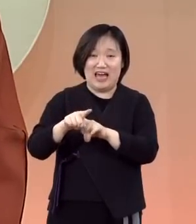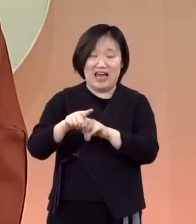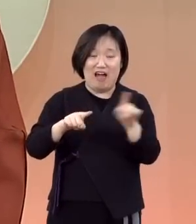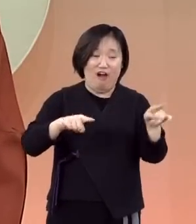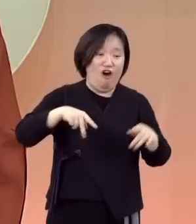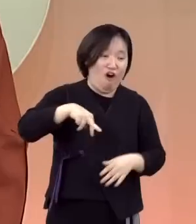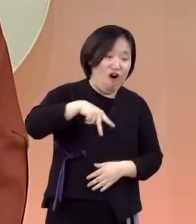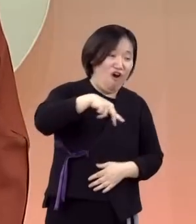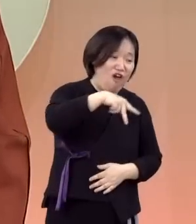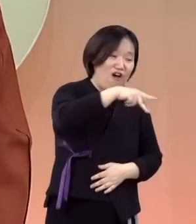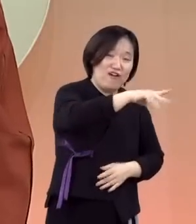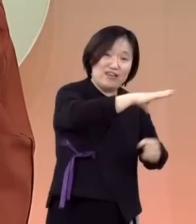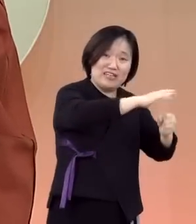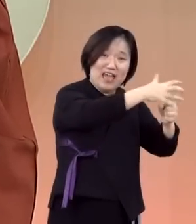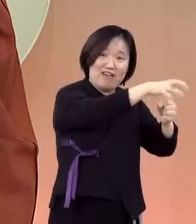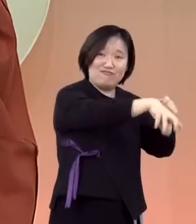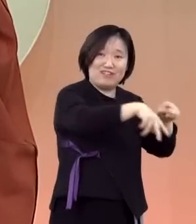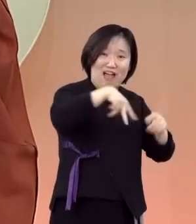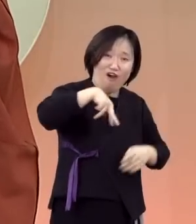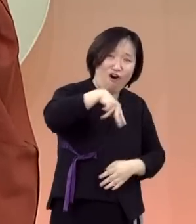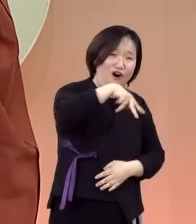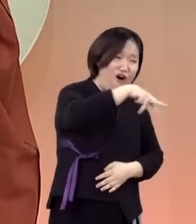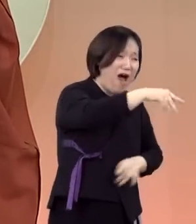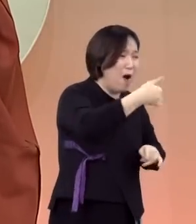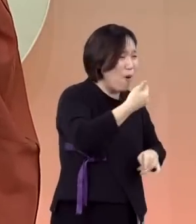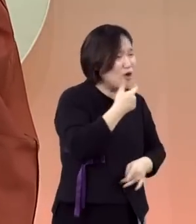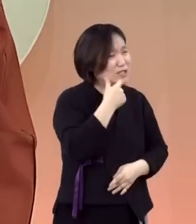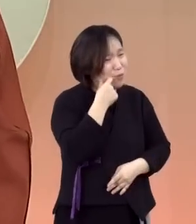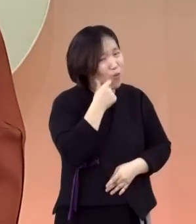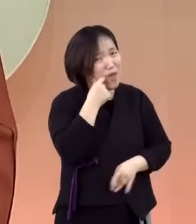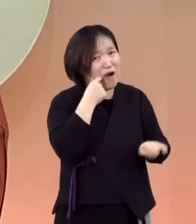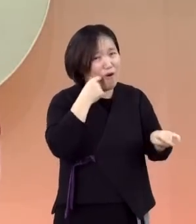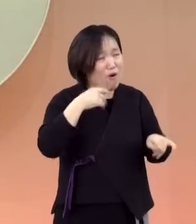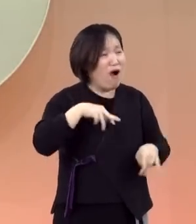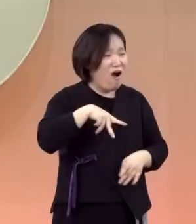대구까지걸어오면서며칠동안거의아무것도먹지못했을뿐더러, 게릴라